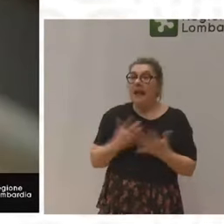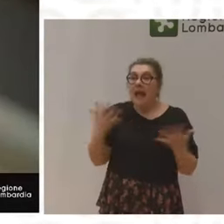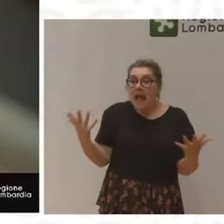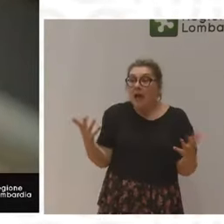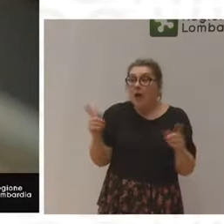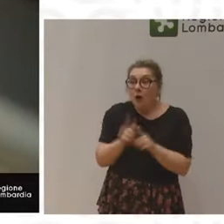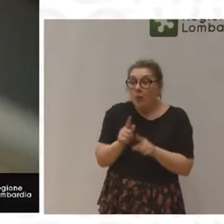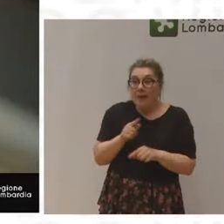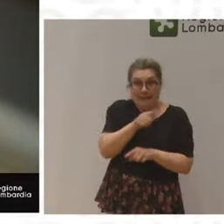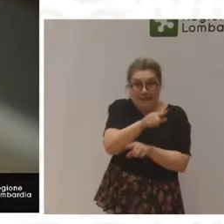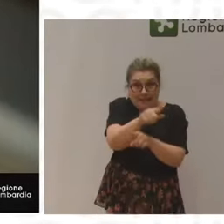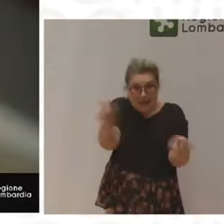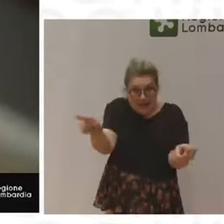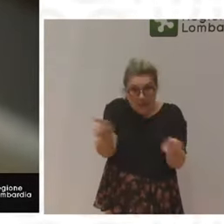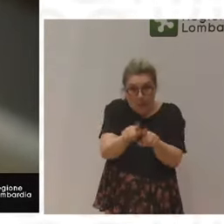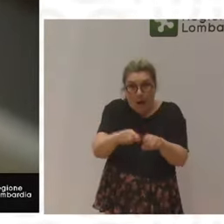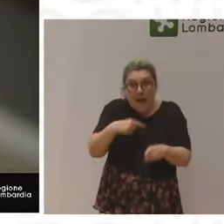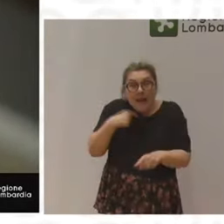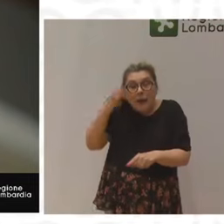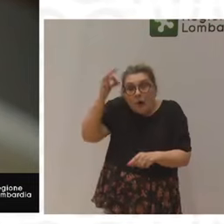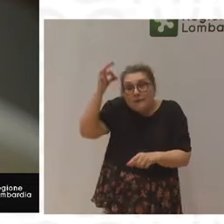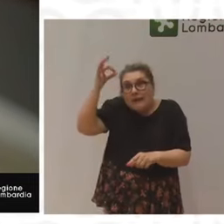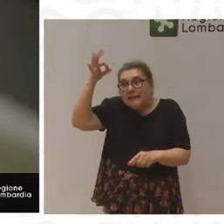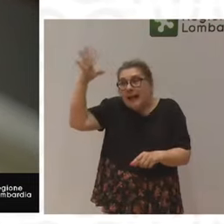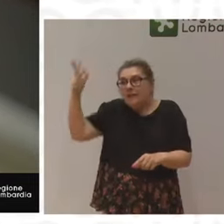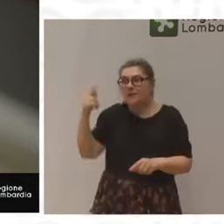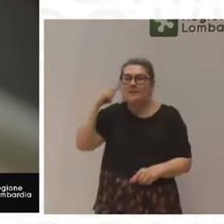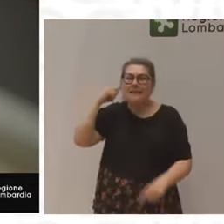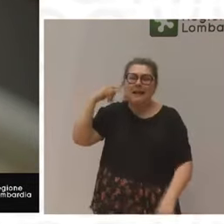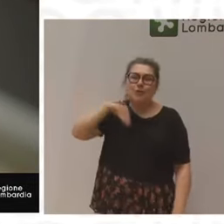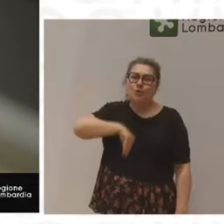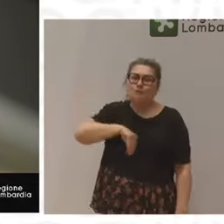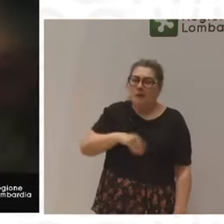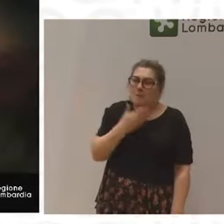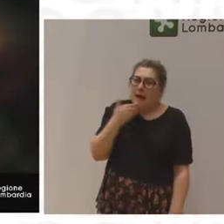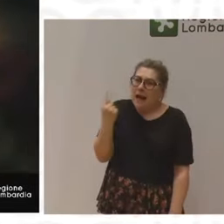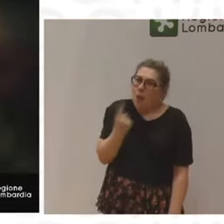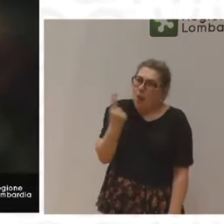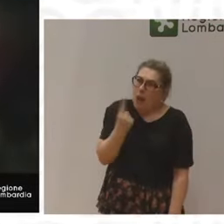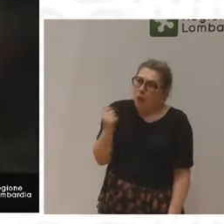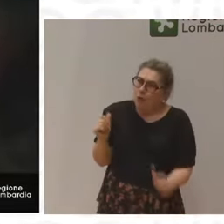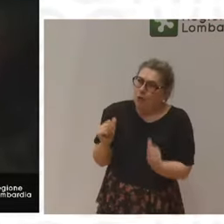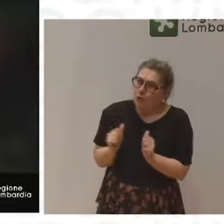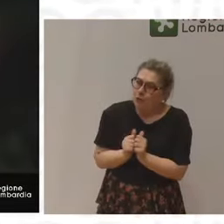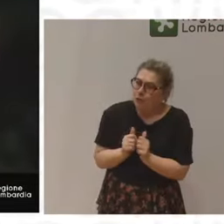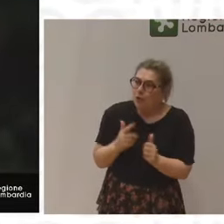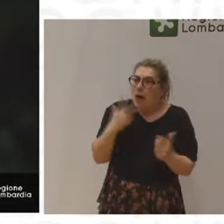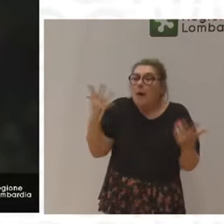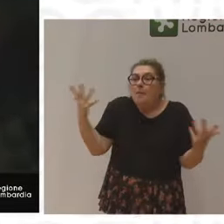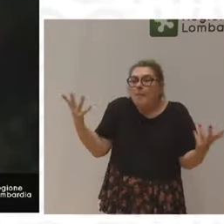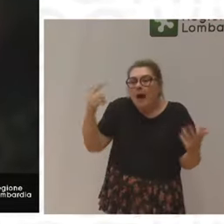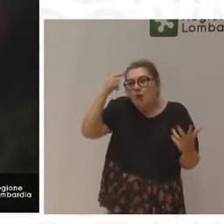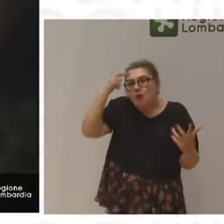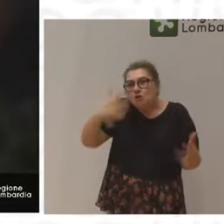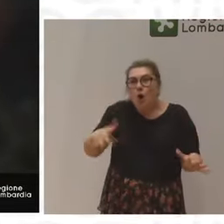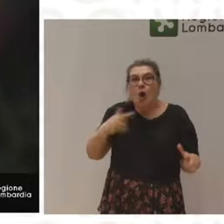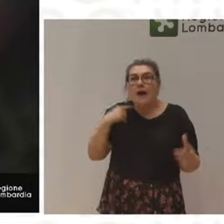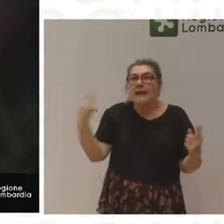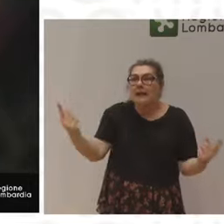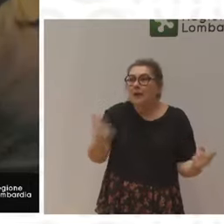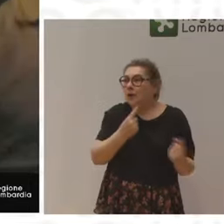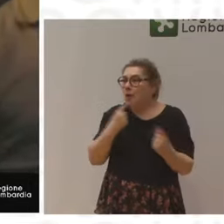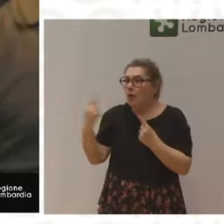come te, ogni tanto anch'io sento la mancanza di qualcuno, ma so che ovunque siano